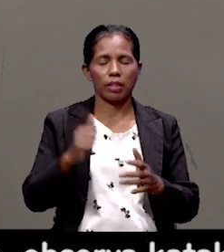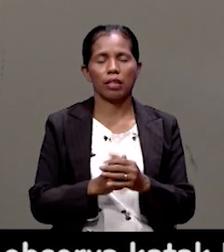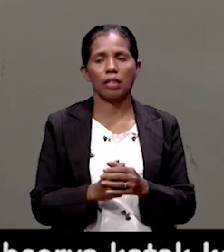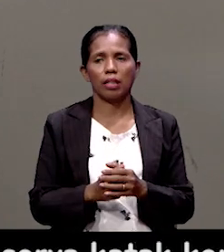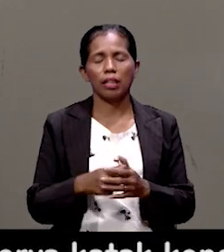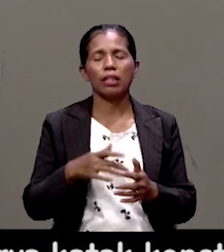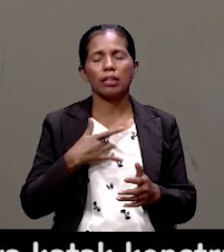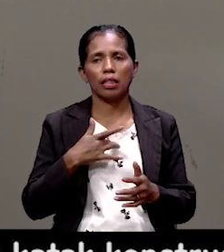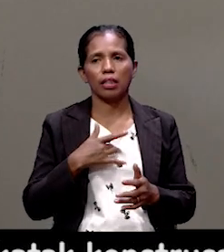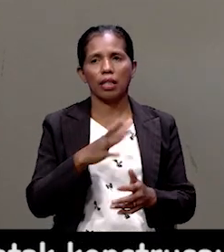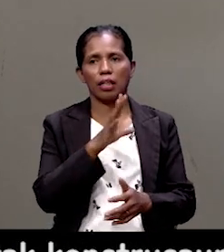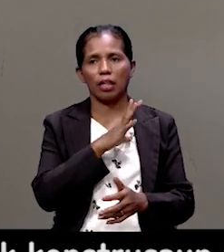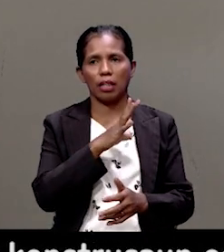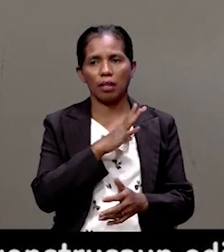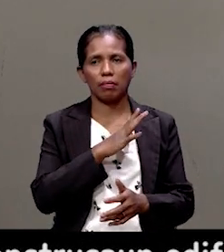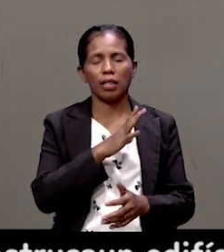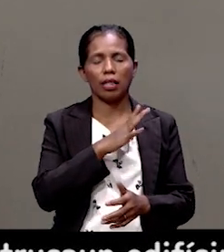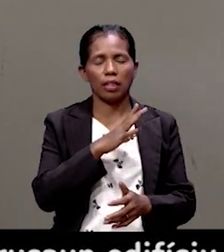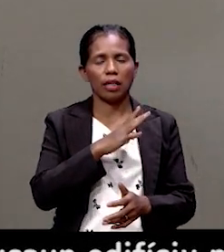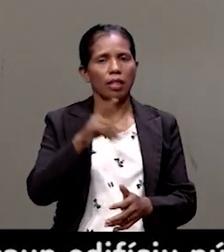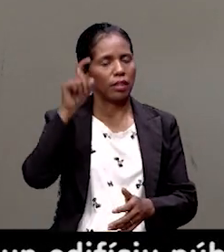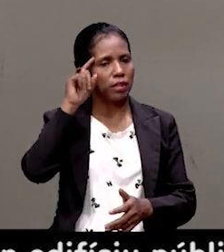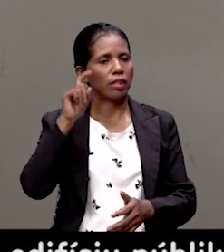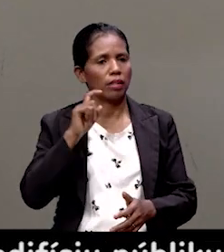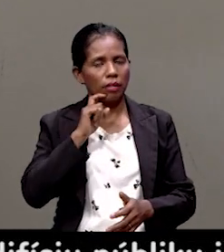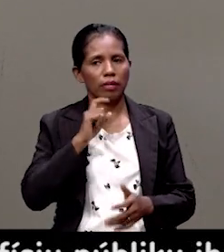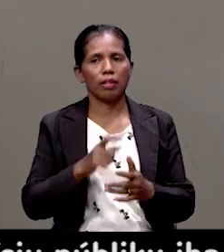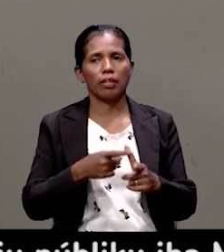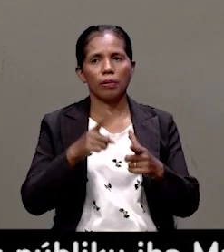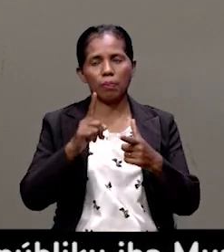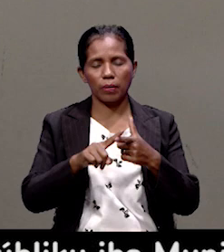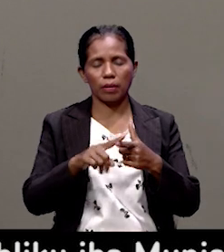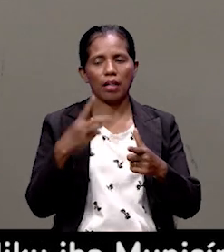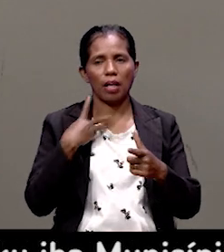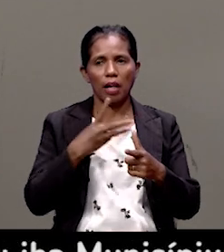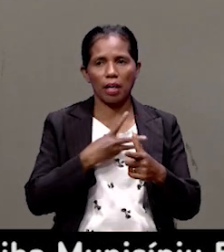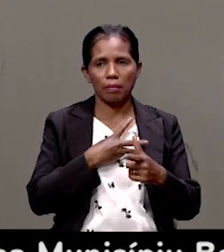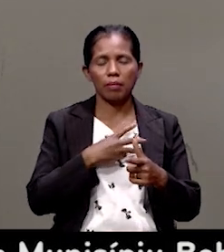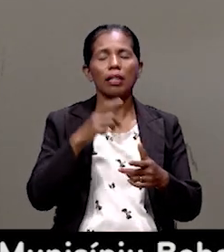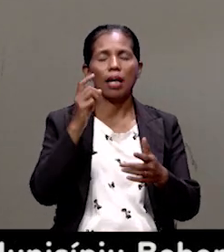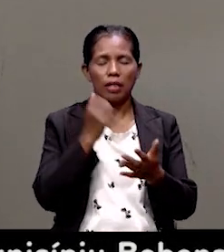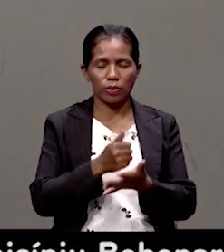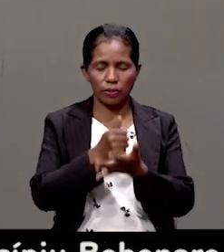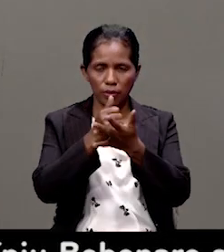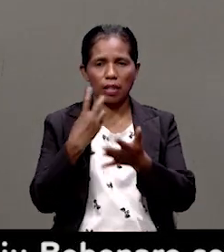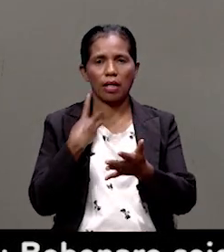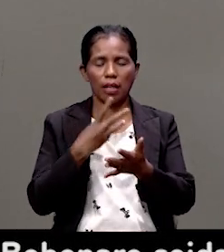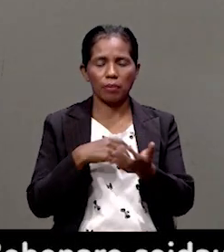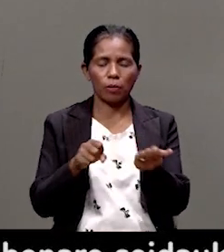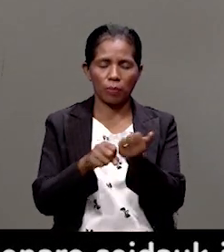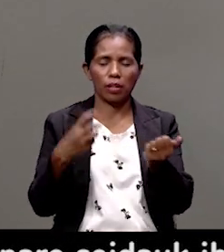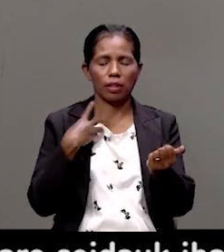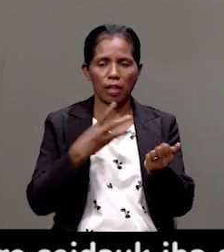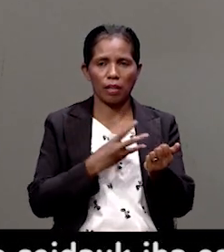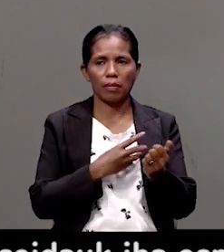sene ami he yala mombot ami he yala mombot de pes maka Mambos India side apoi antam kandidatuan. Ia